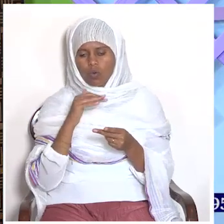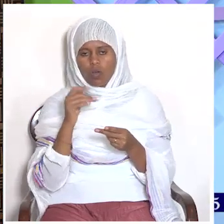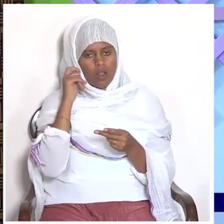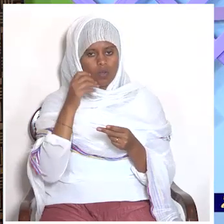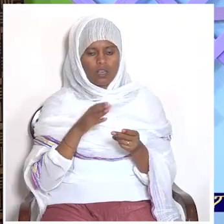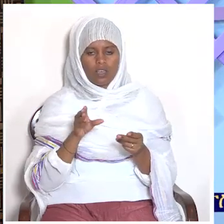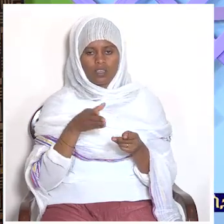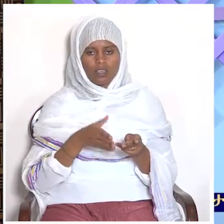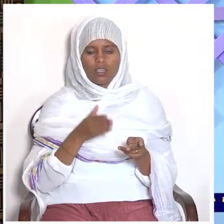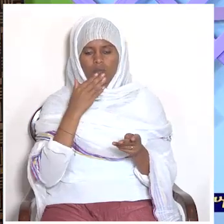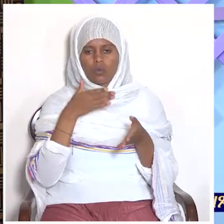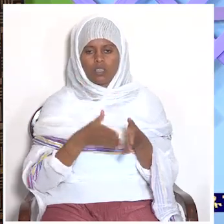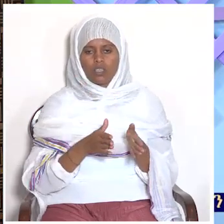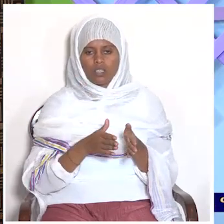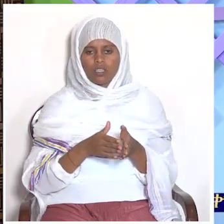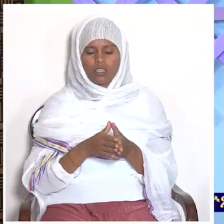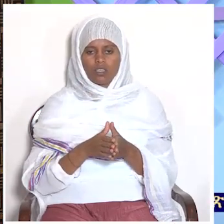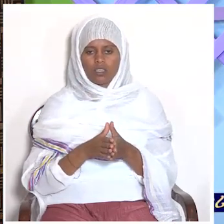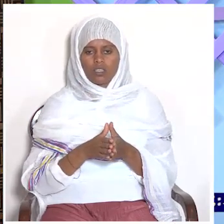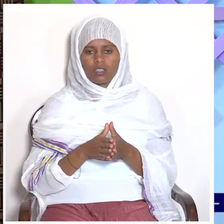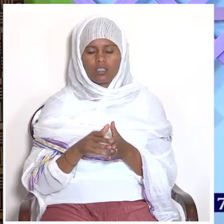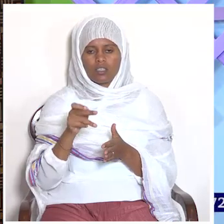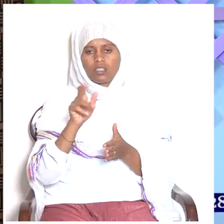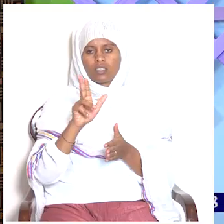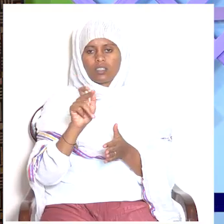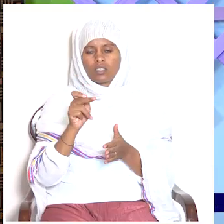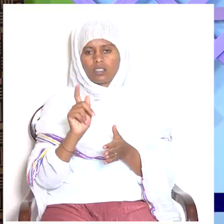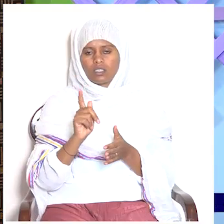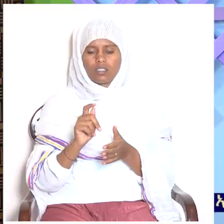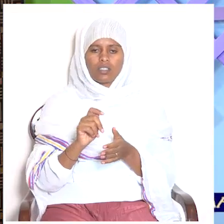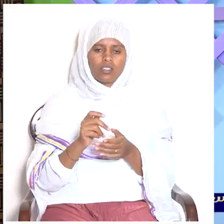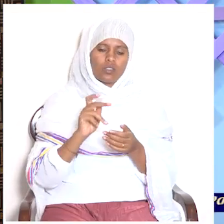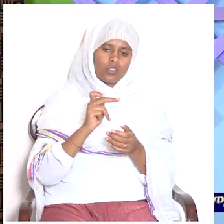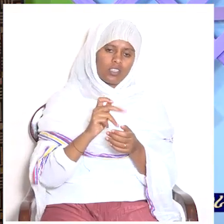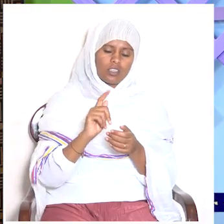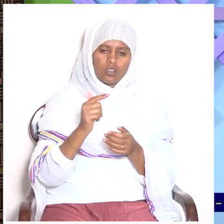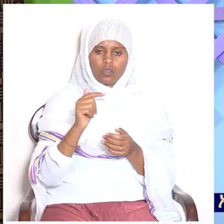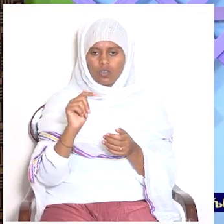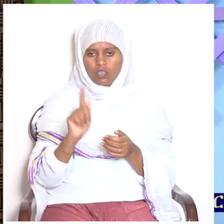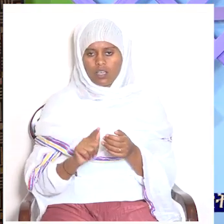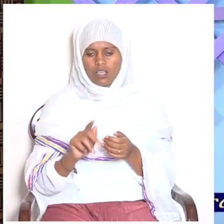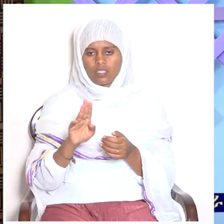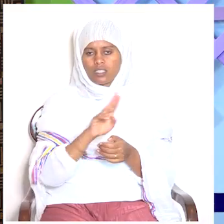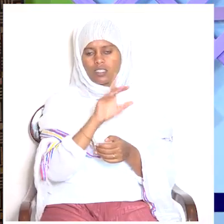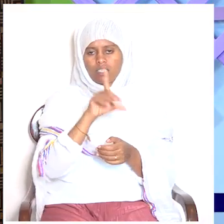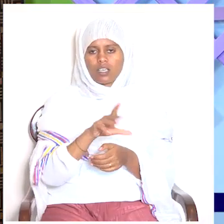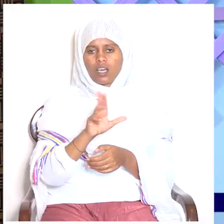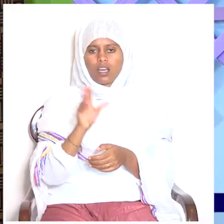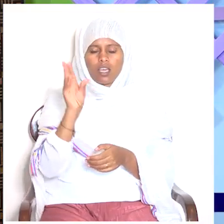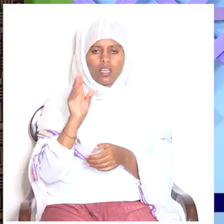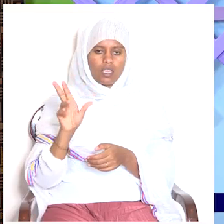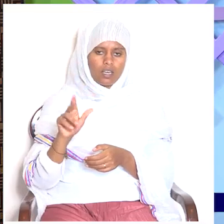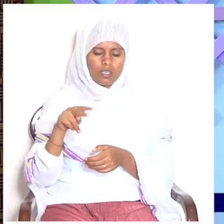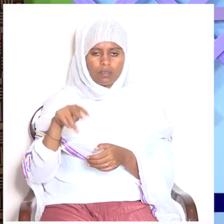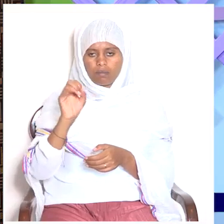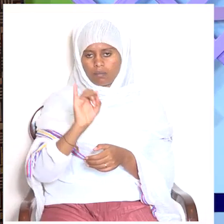ጓል ድማ ትወልድ። ሄኤመን ንመን ትወልድ? ንዴርድየን። ዴርድየን ንቶና፣ ቶና ንሲካር፣ ሲካር